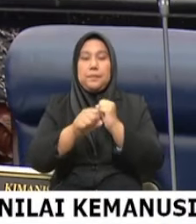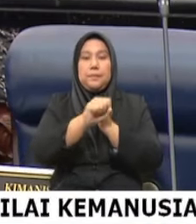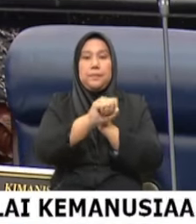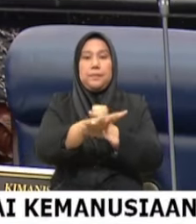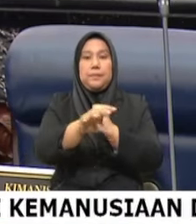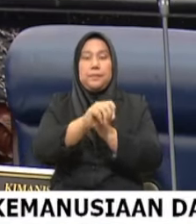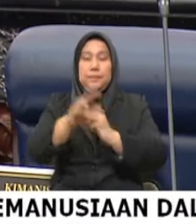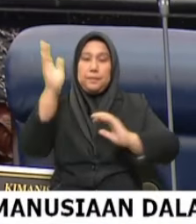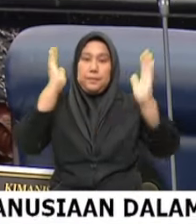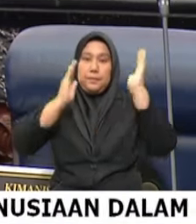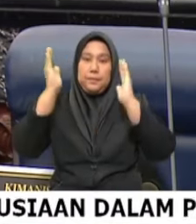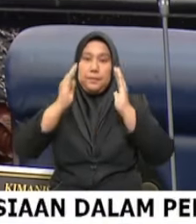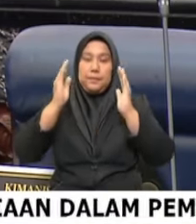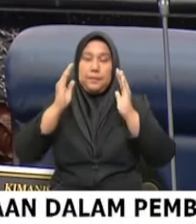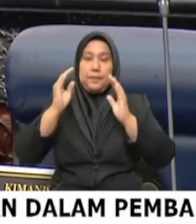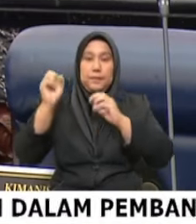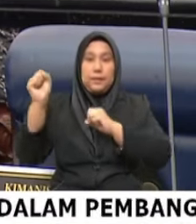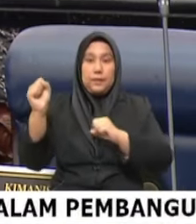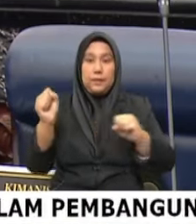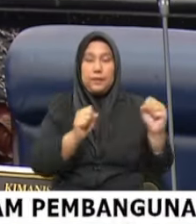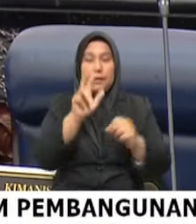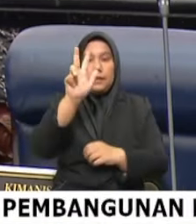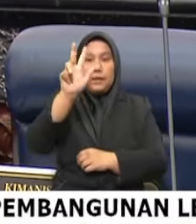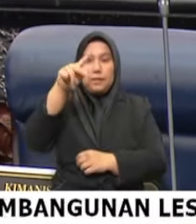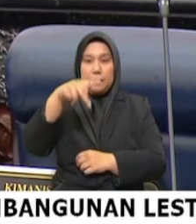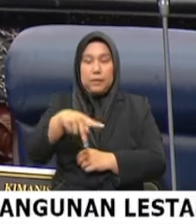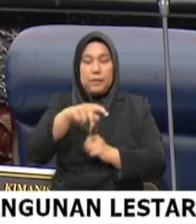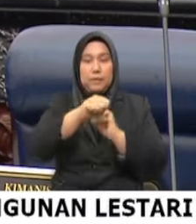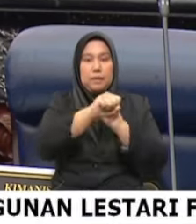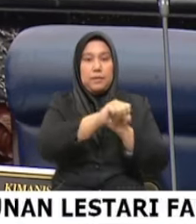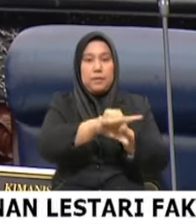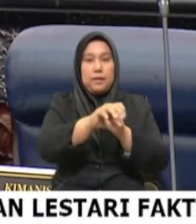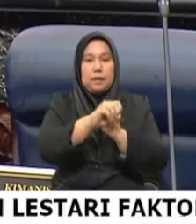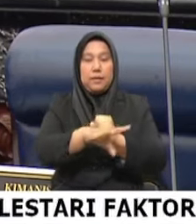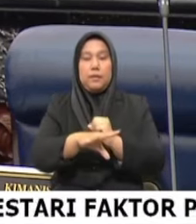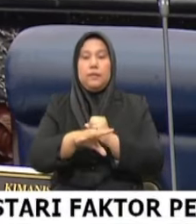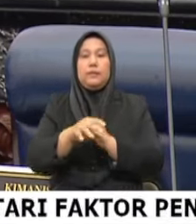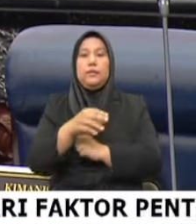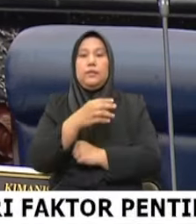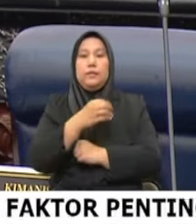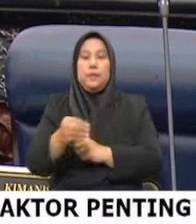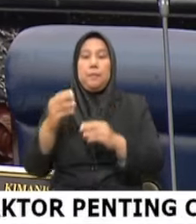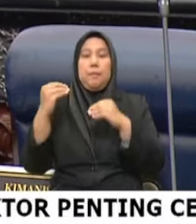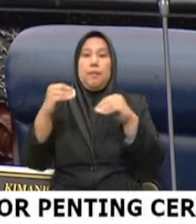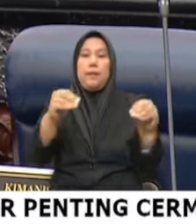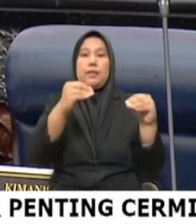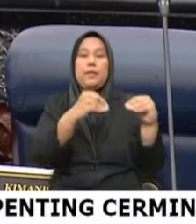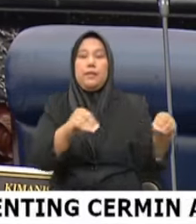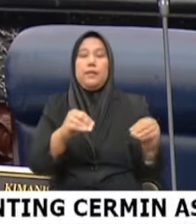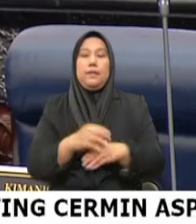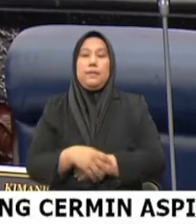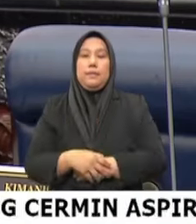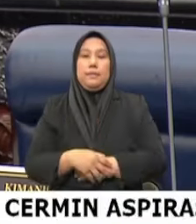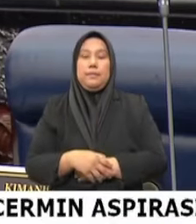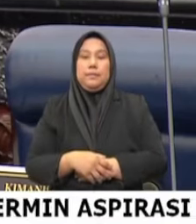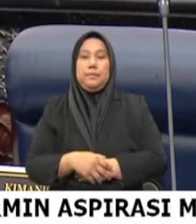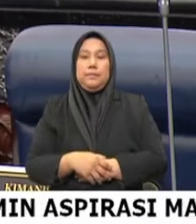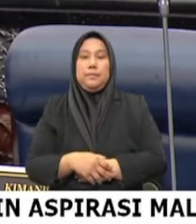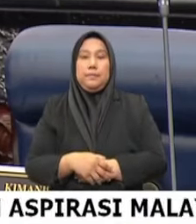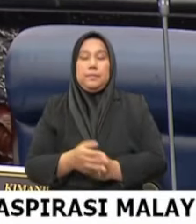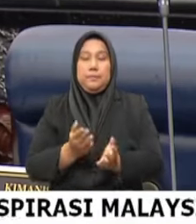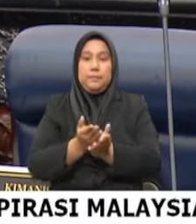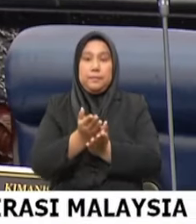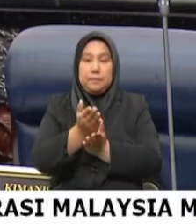mempromosikan Malaysia melalui strategi 3P iaitu publicity, promosi dan pasaran. Pemasaran,